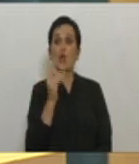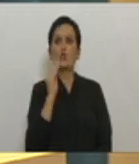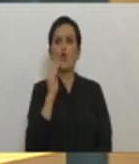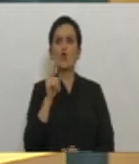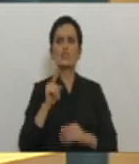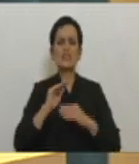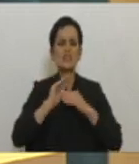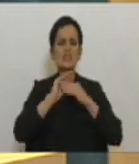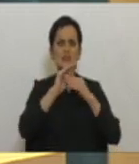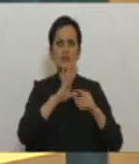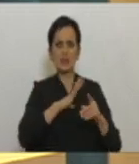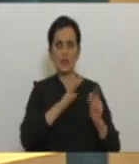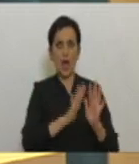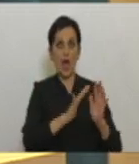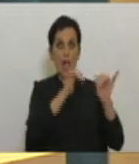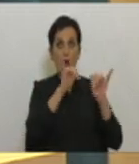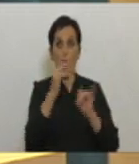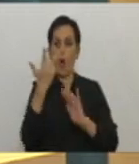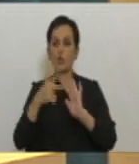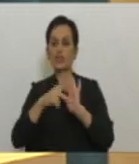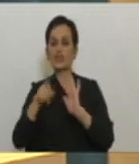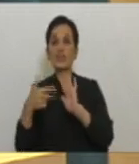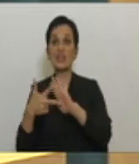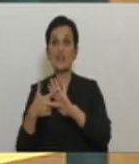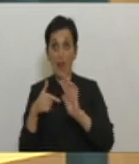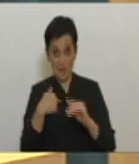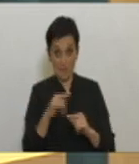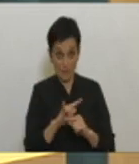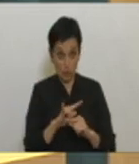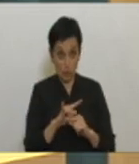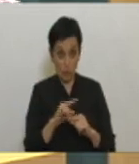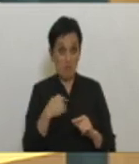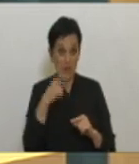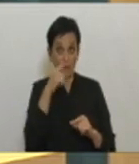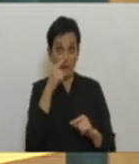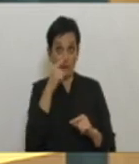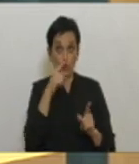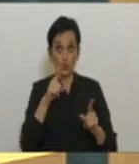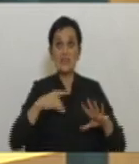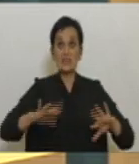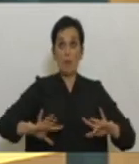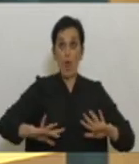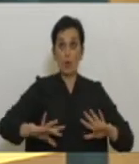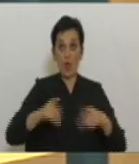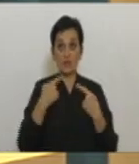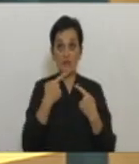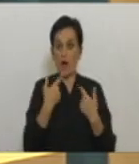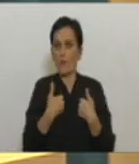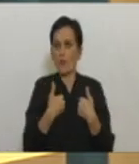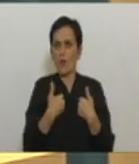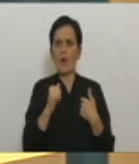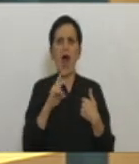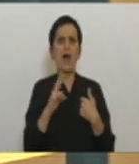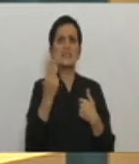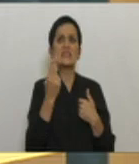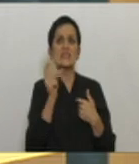ზრდა ჰქონდათ ჰქონდათ 38 და 8 ხო არ ვიტყუები რამეს რამეს სპეკულაციურად ხო არ ვამბობ ან რამე